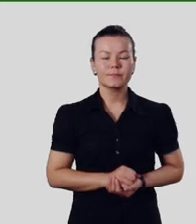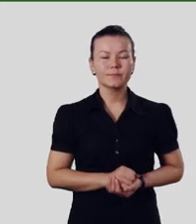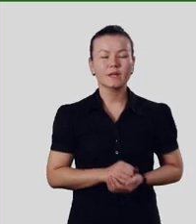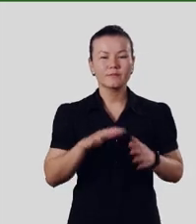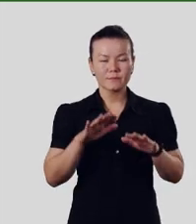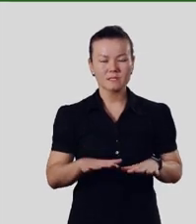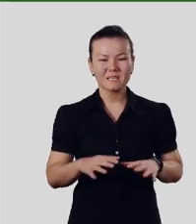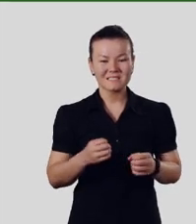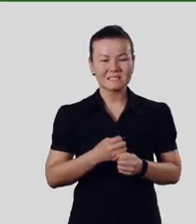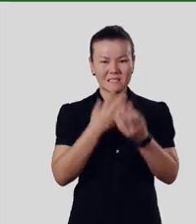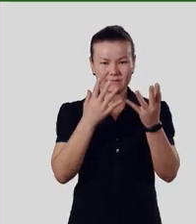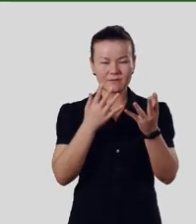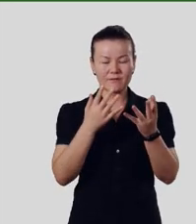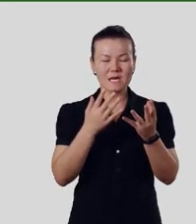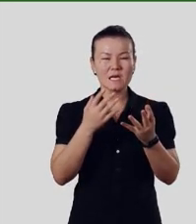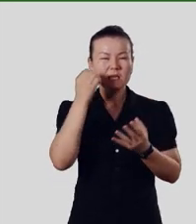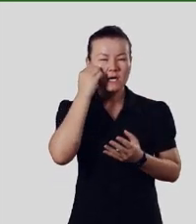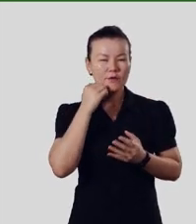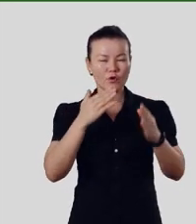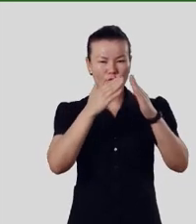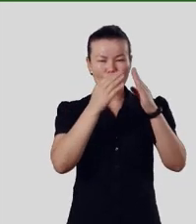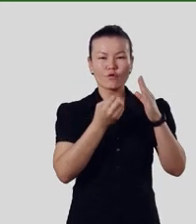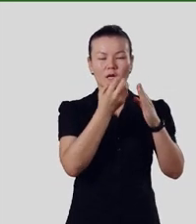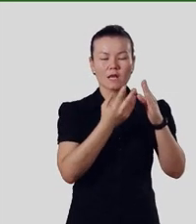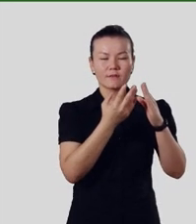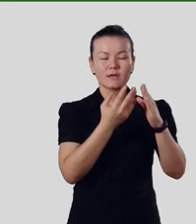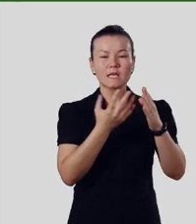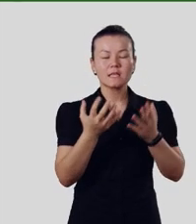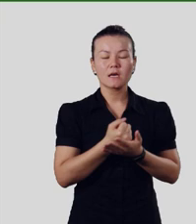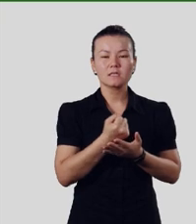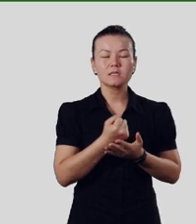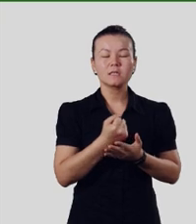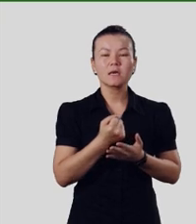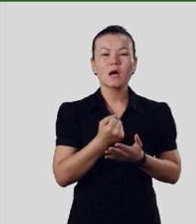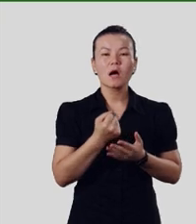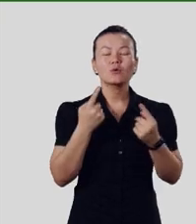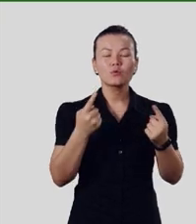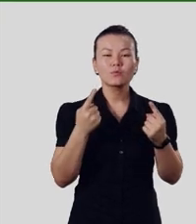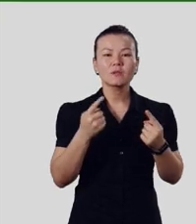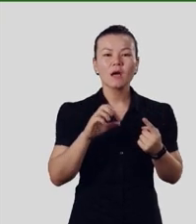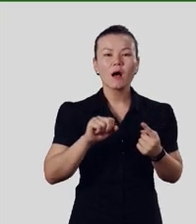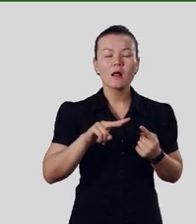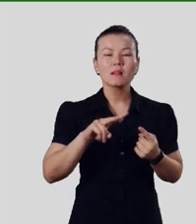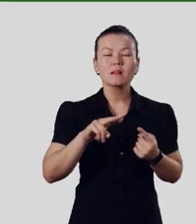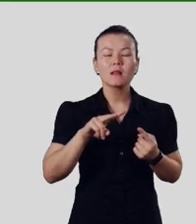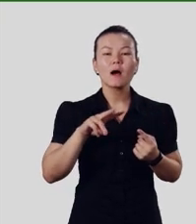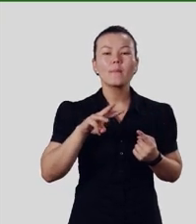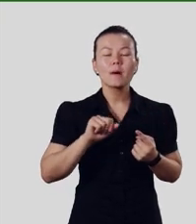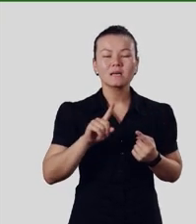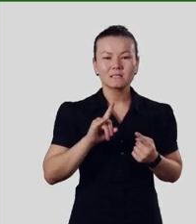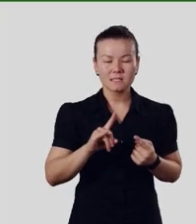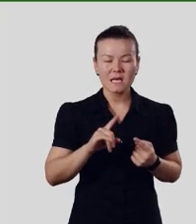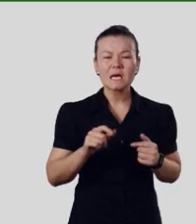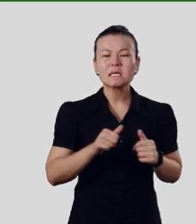В местах взрывов древних вулканов найдены крупные месторождения алмазов.